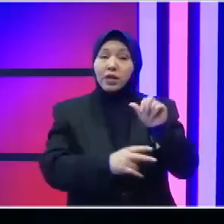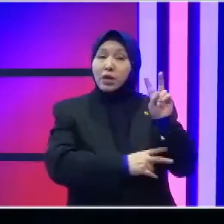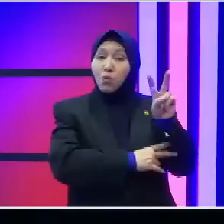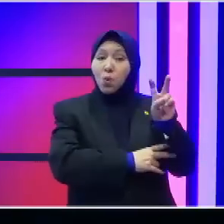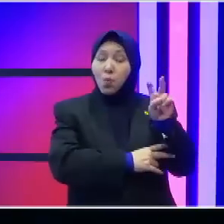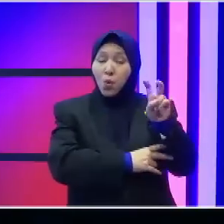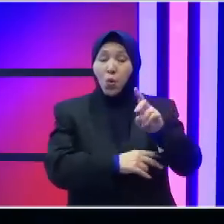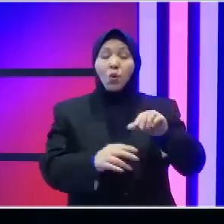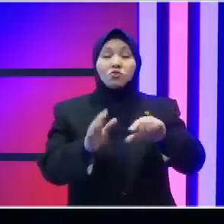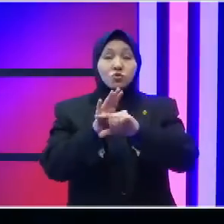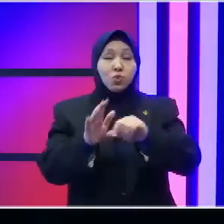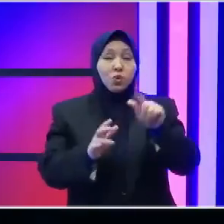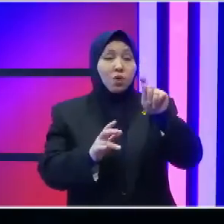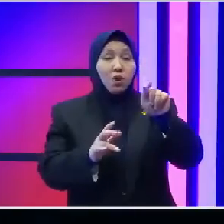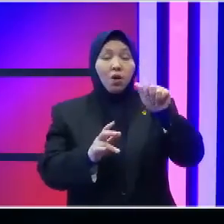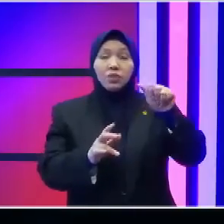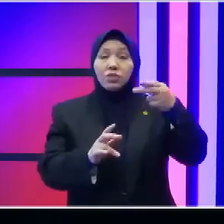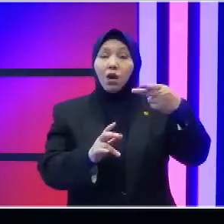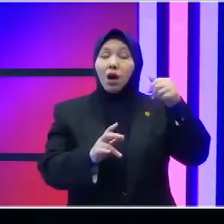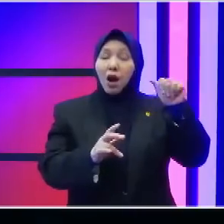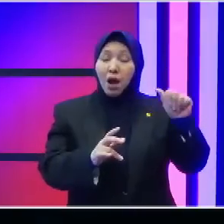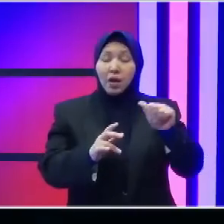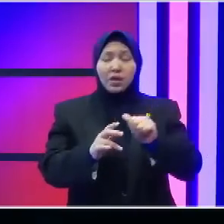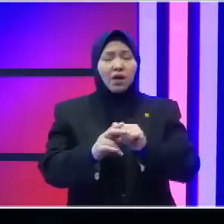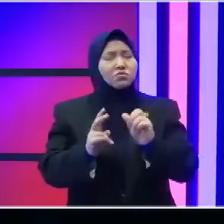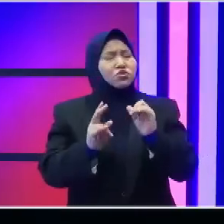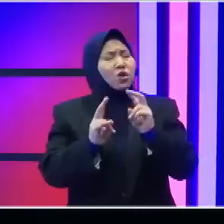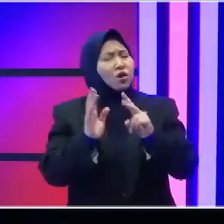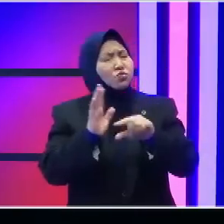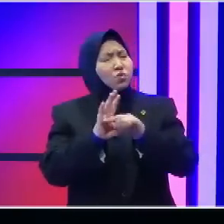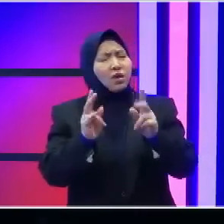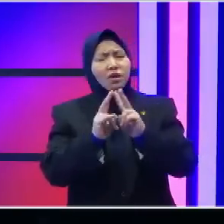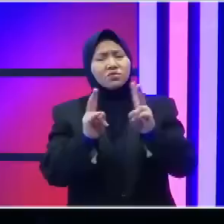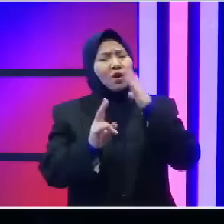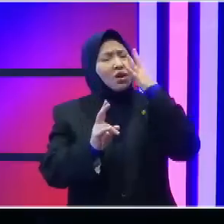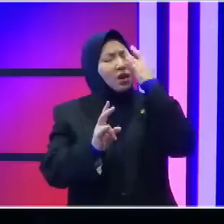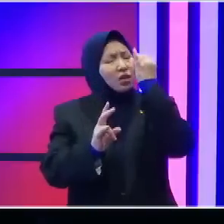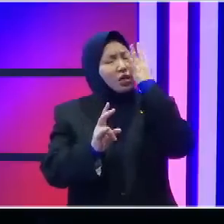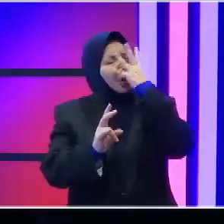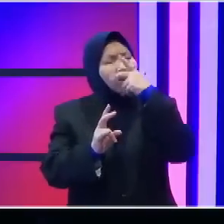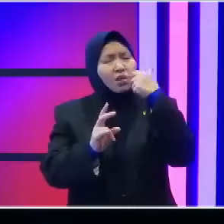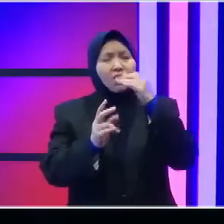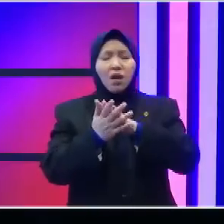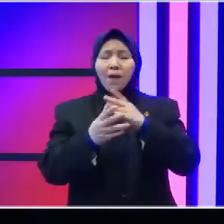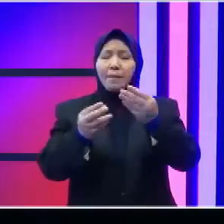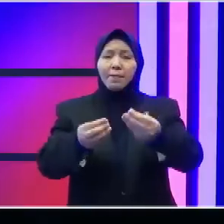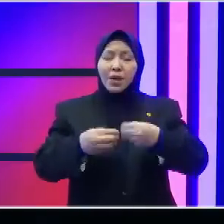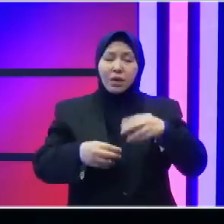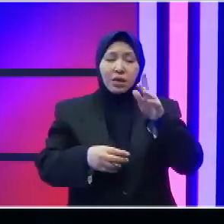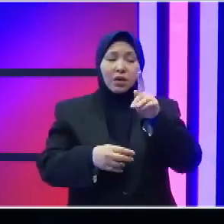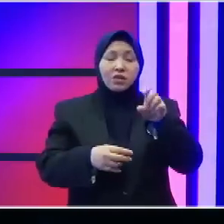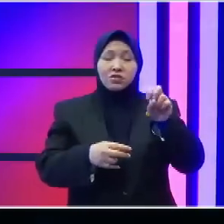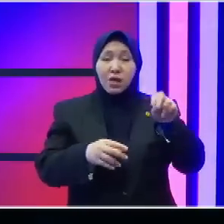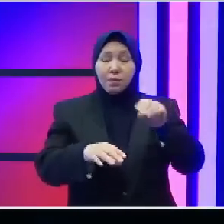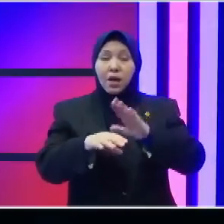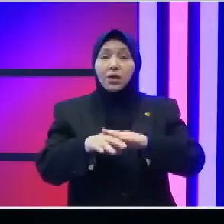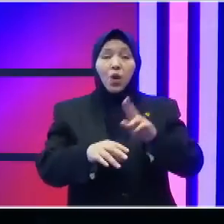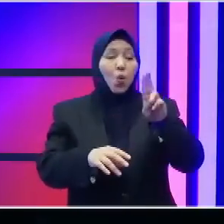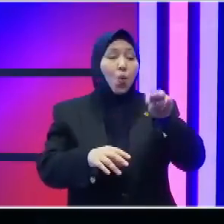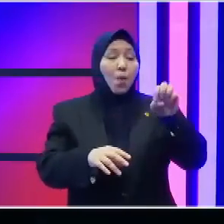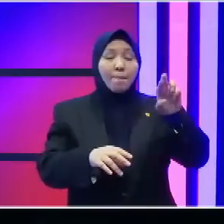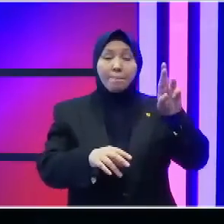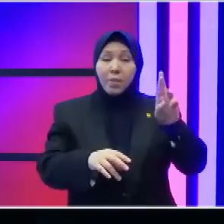ke-20, surah Taha, satu surah yang amat indah yang sebenarnya memberi kesan kepada Sayyidina Umar